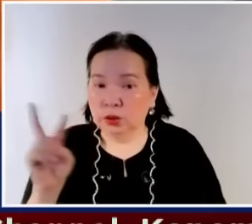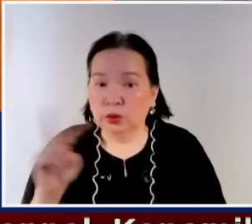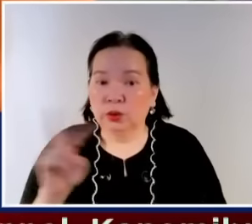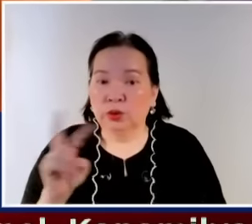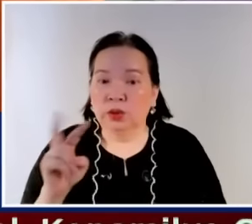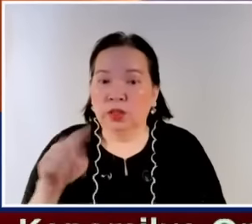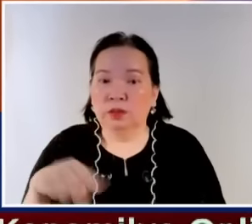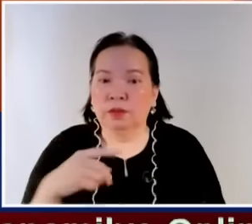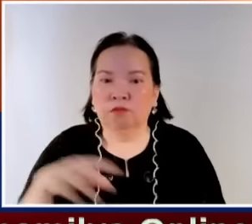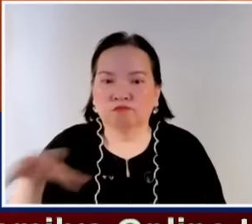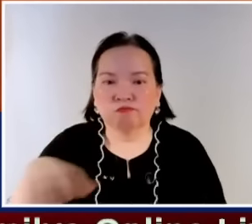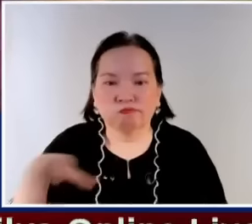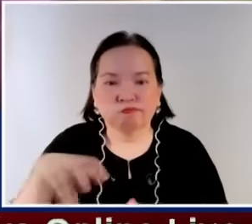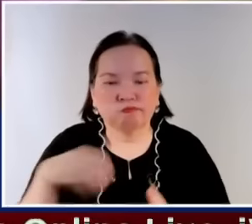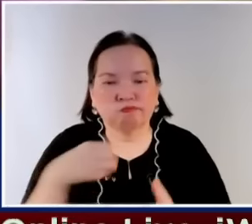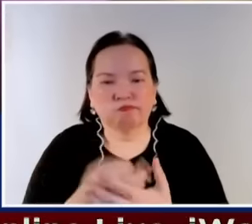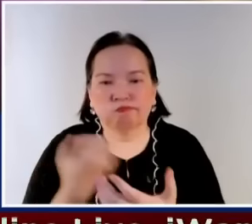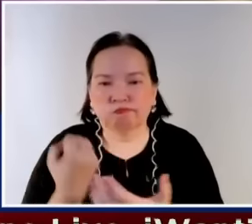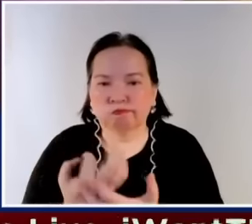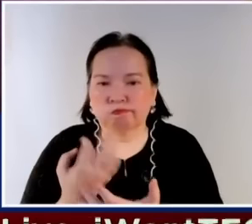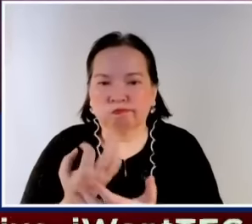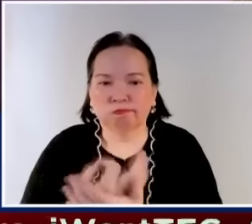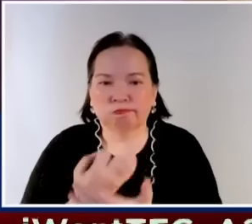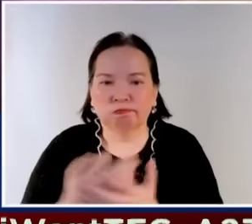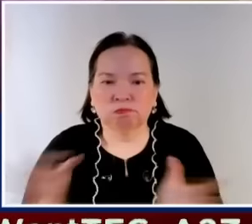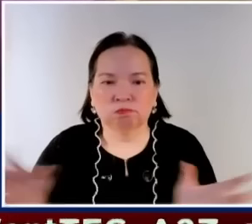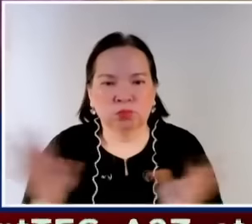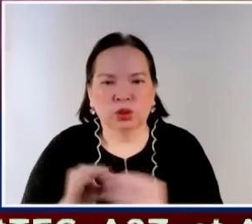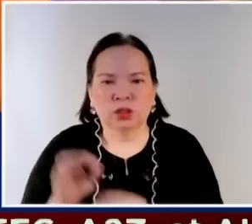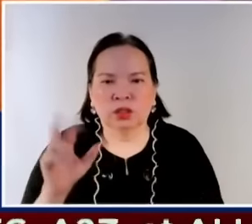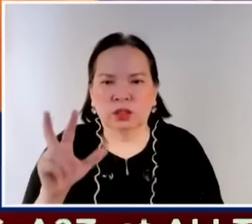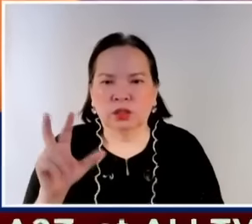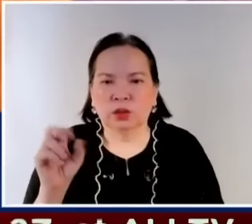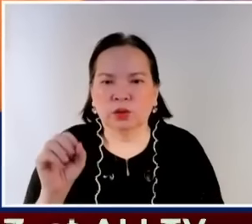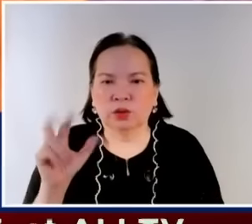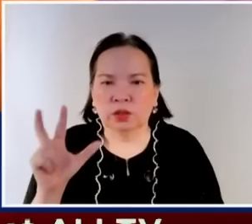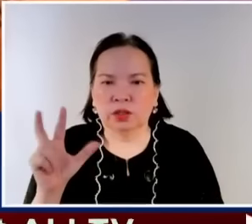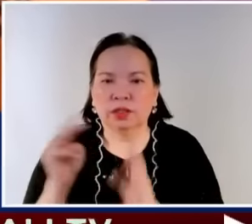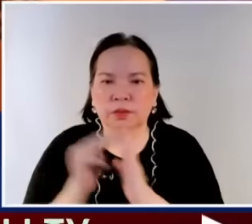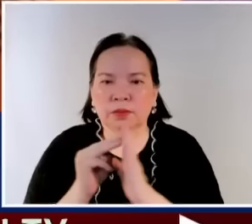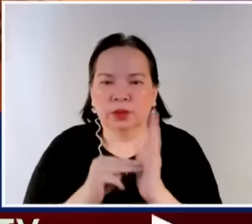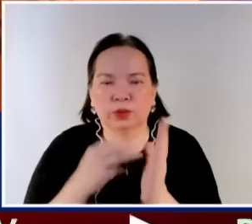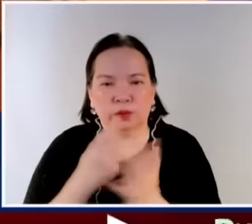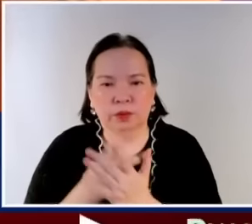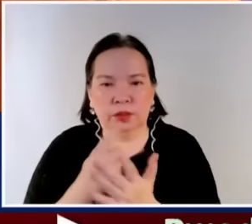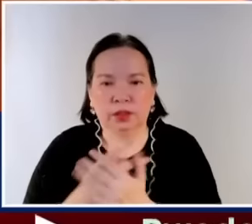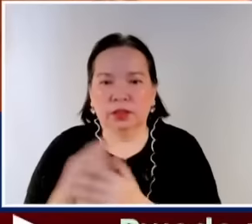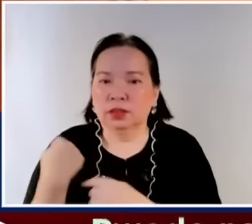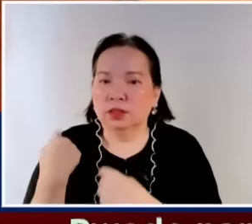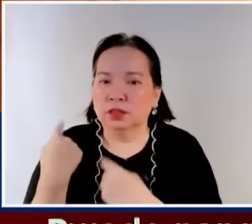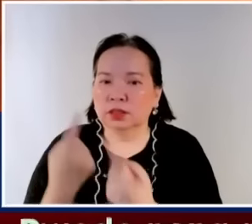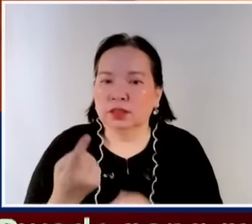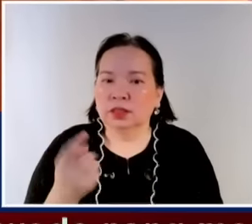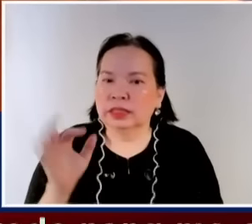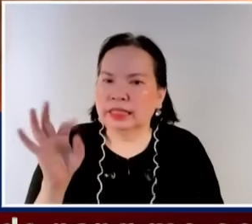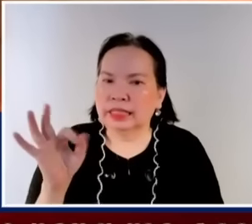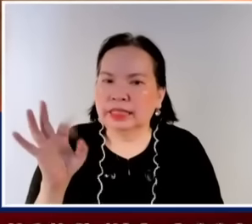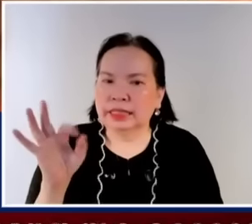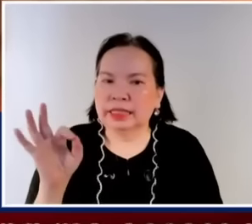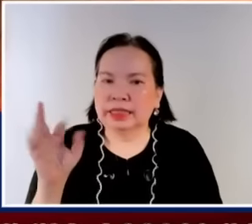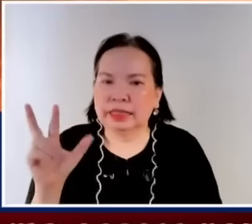pagkamal ng ilegal na yaman na abot ng 303 million pesos mula 1993 hanggang